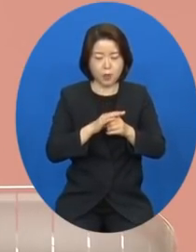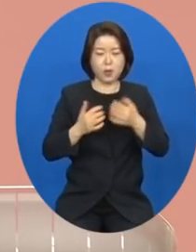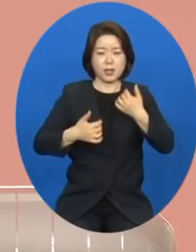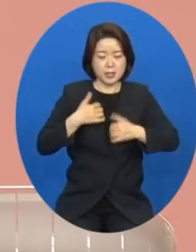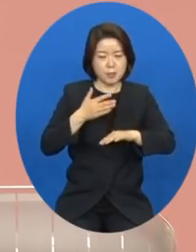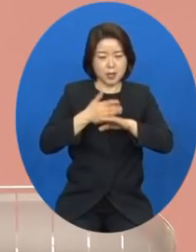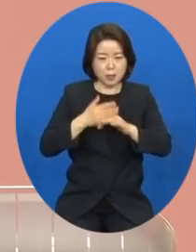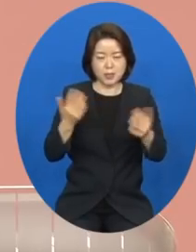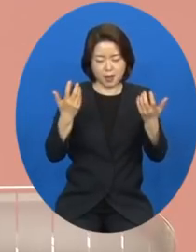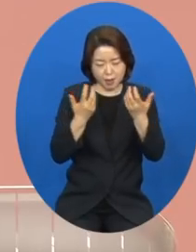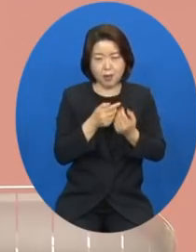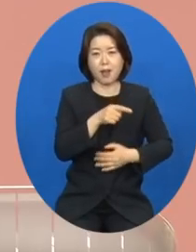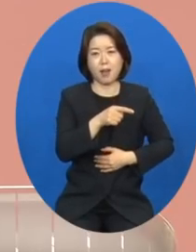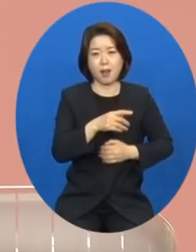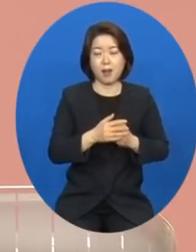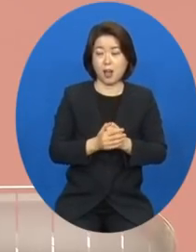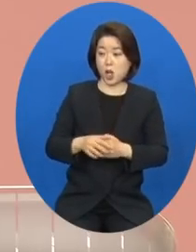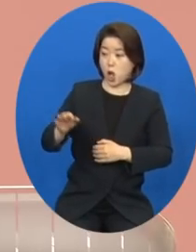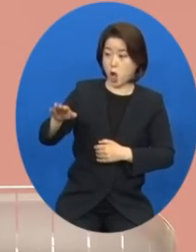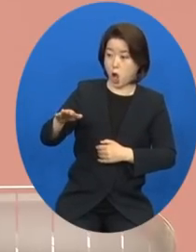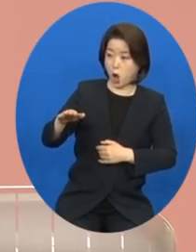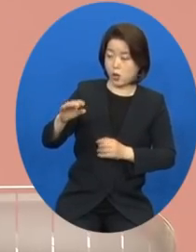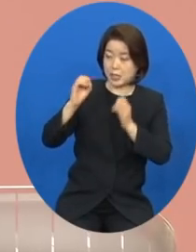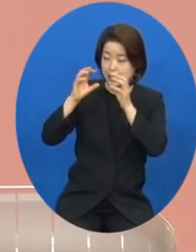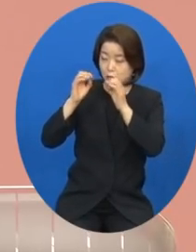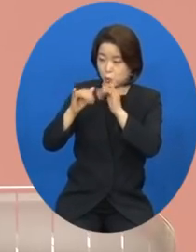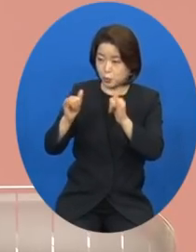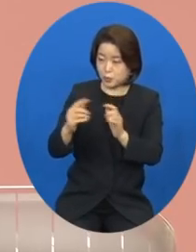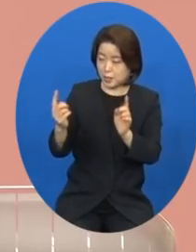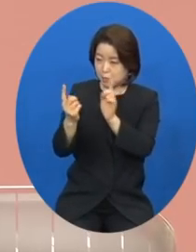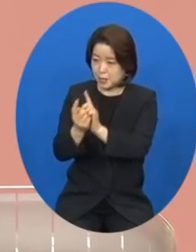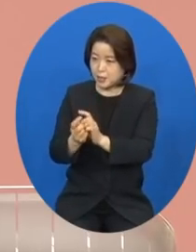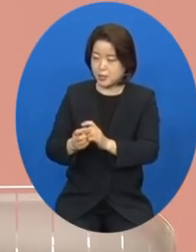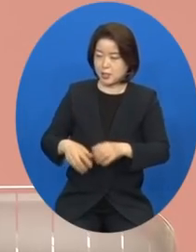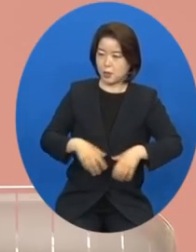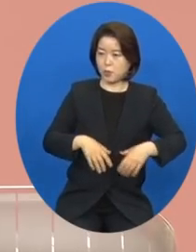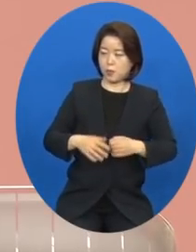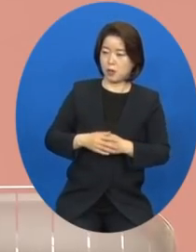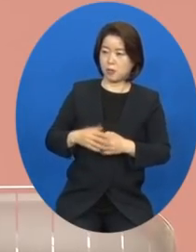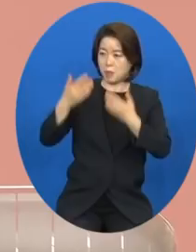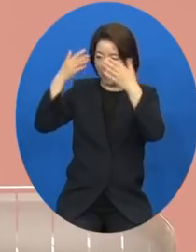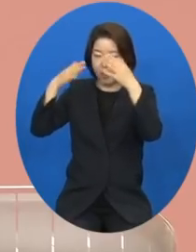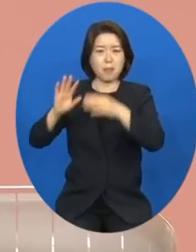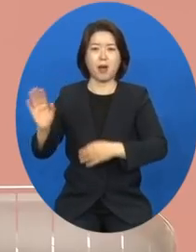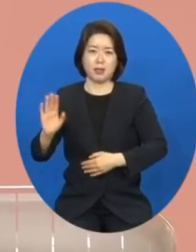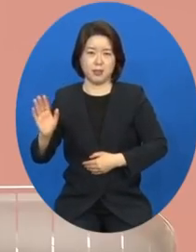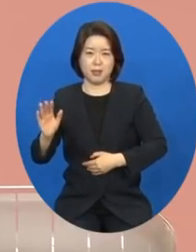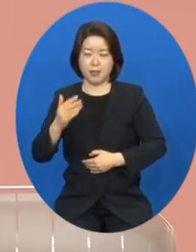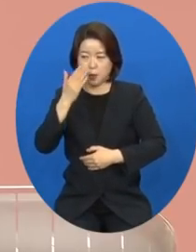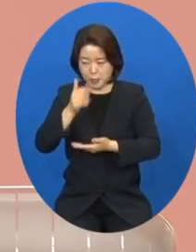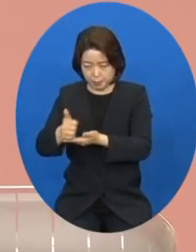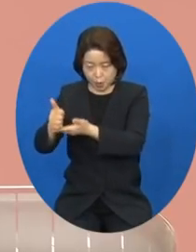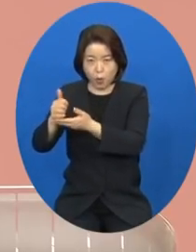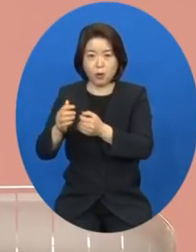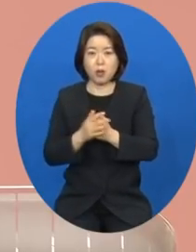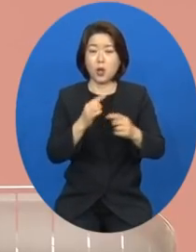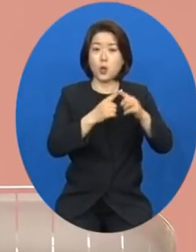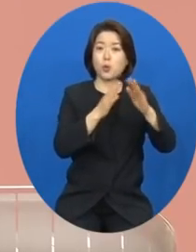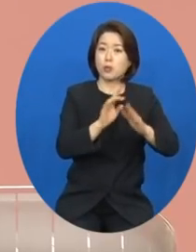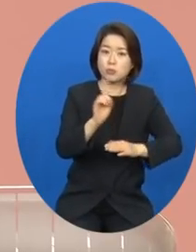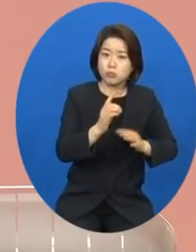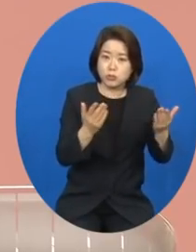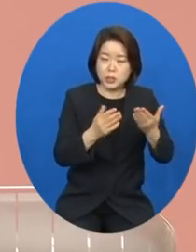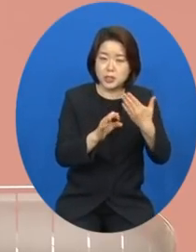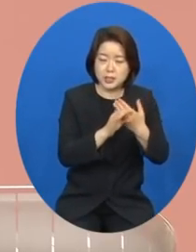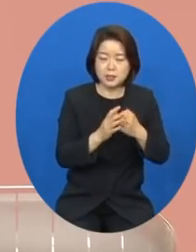치시고 어린 전도사를 대할 때도 절대 흐트러짐 없이 그렇게 대하여 주셨고 교회에서 어떤 일을 정하면 항상 먼저